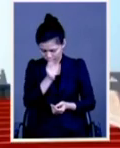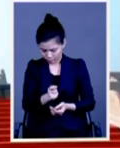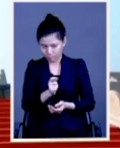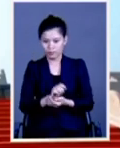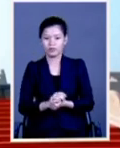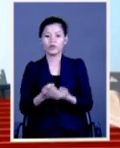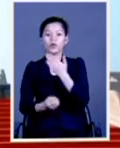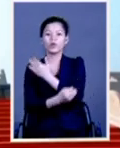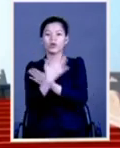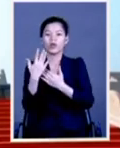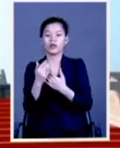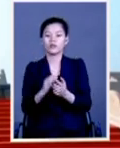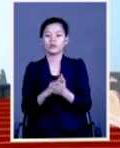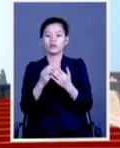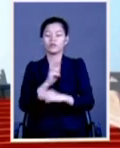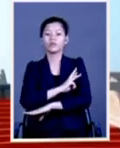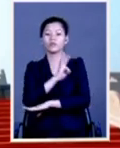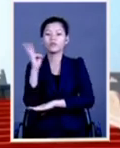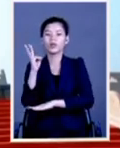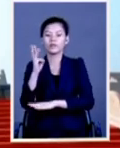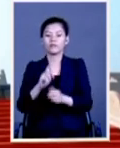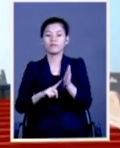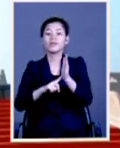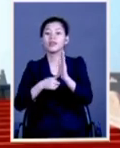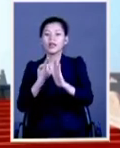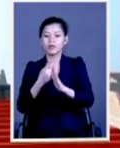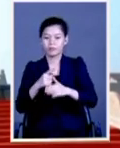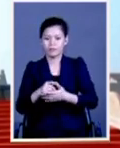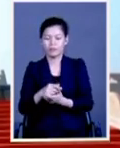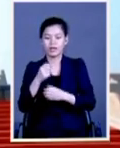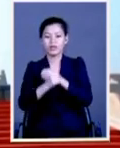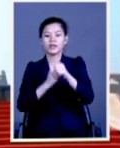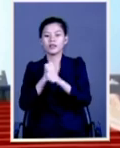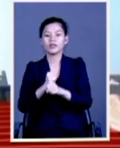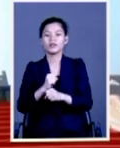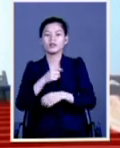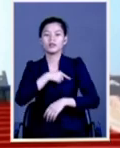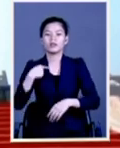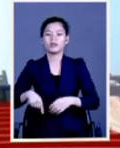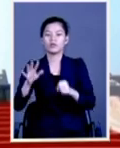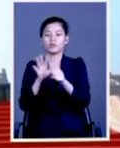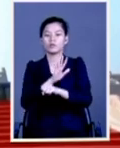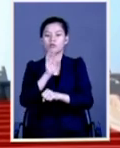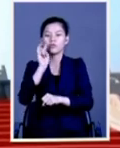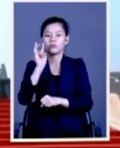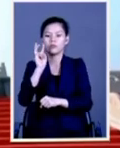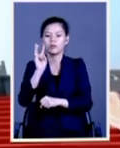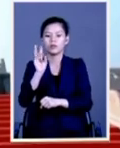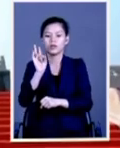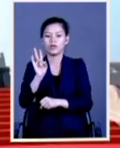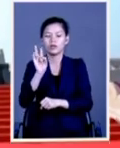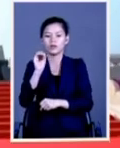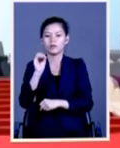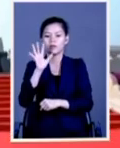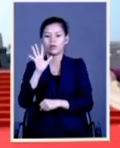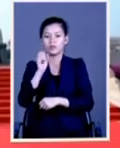นื่องในโอกาสวันสถาปนาสาธารณรัฐประชาชนจีนครบรอบ75ปีในนามคณะบริหารงาน